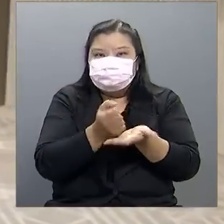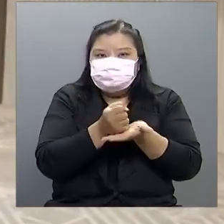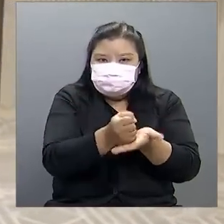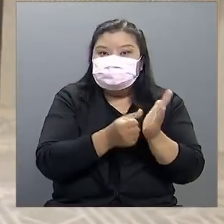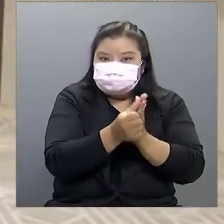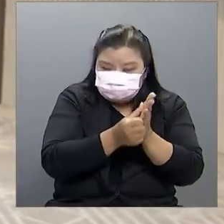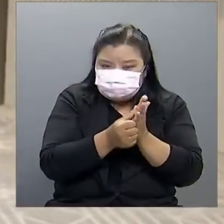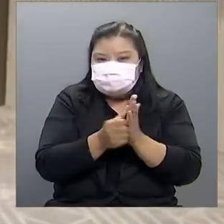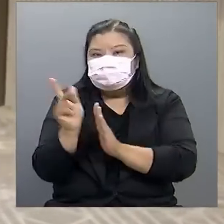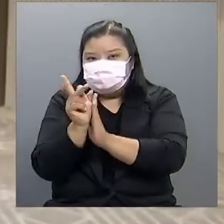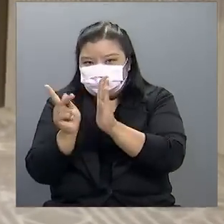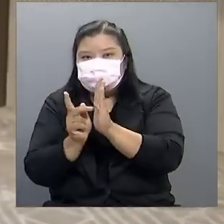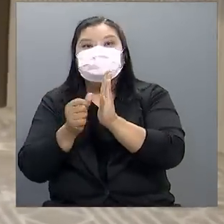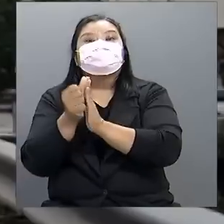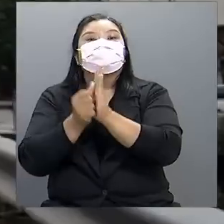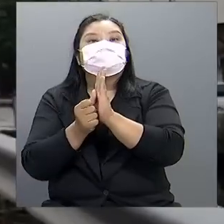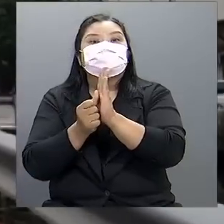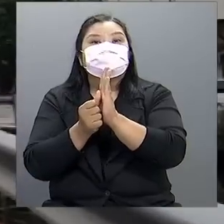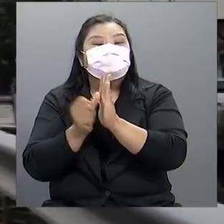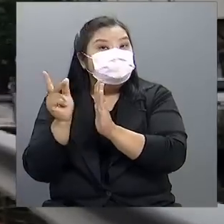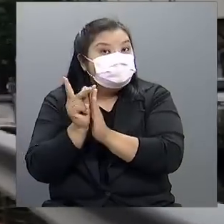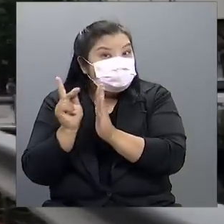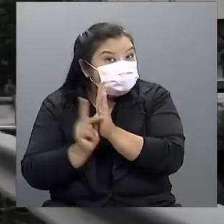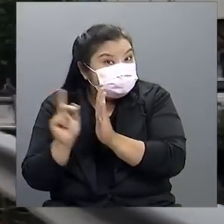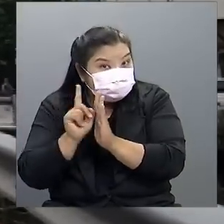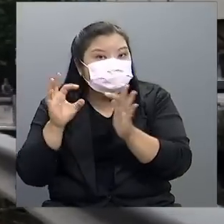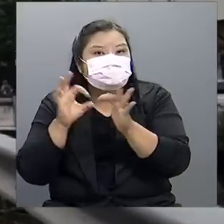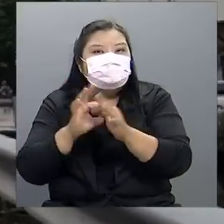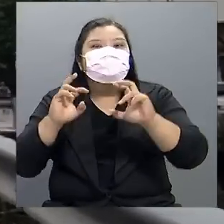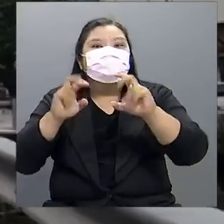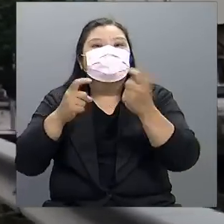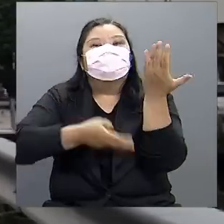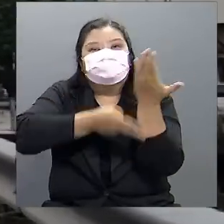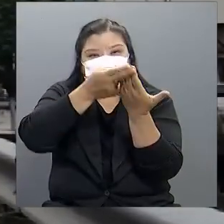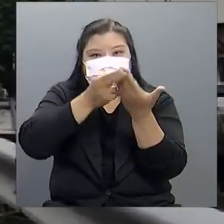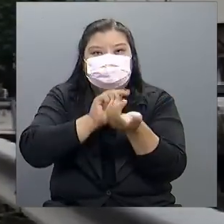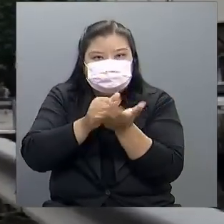idididididid